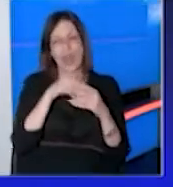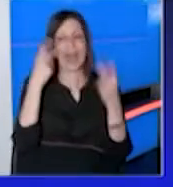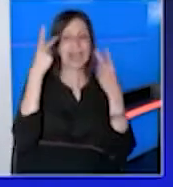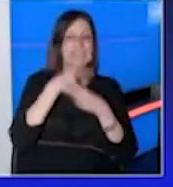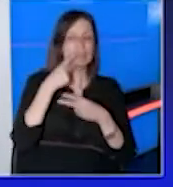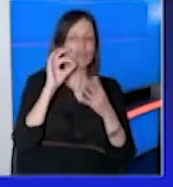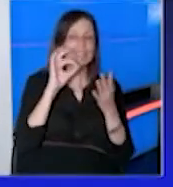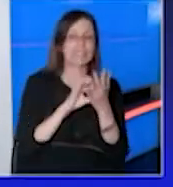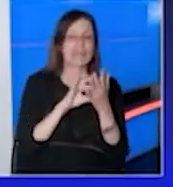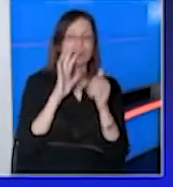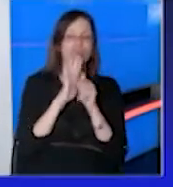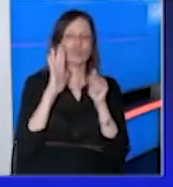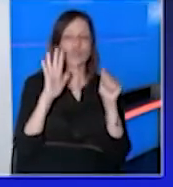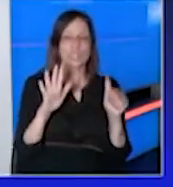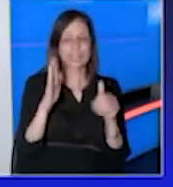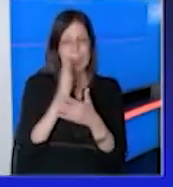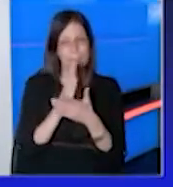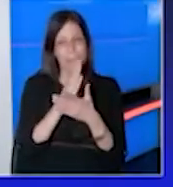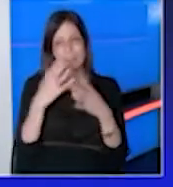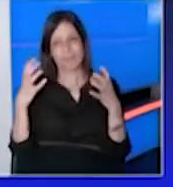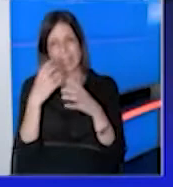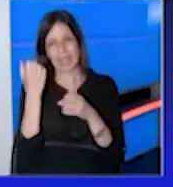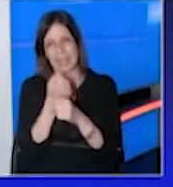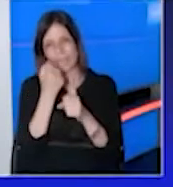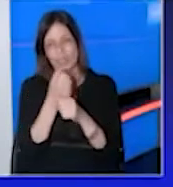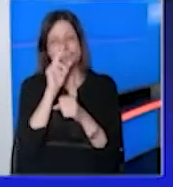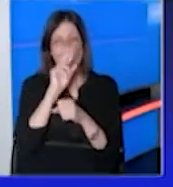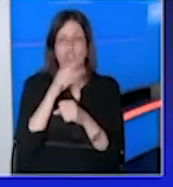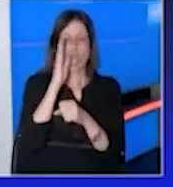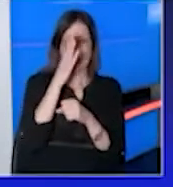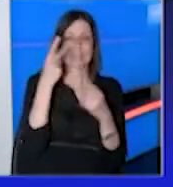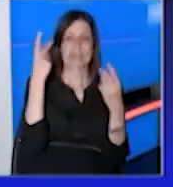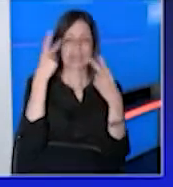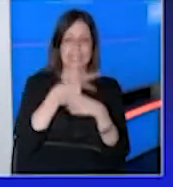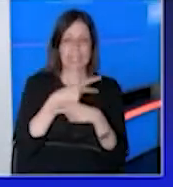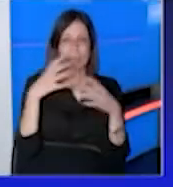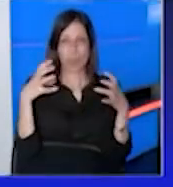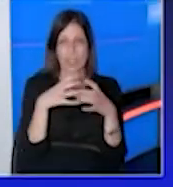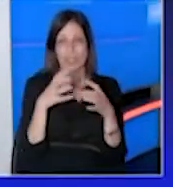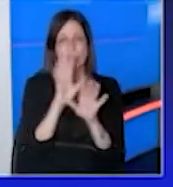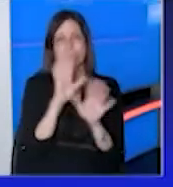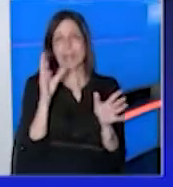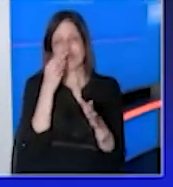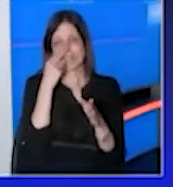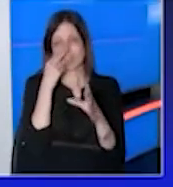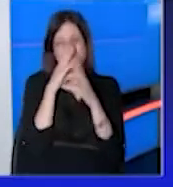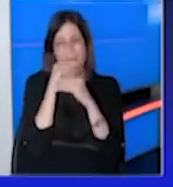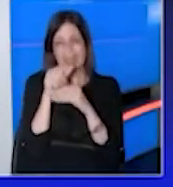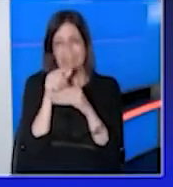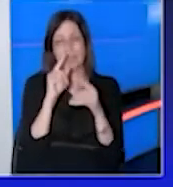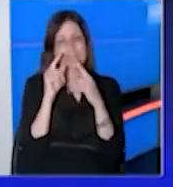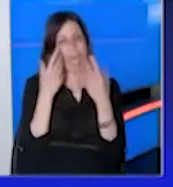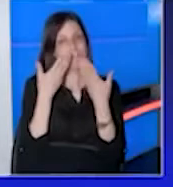של סעיף 16, בין מפלגת העבודה לבין יש עתיד, הסכם קואליציוני, מבלי לנסות לדבר על זה